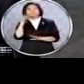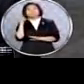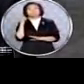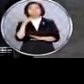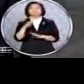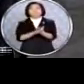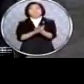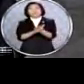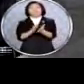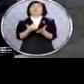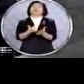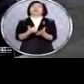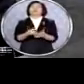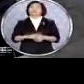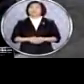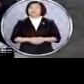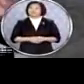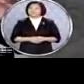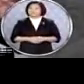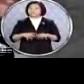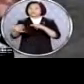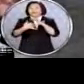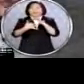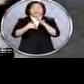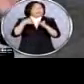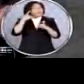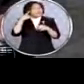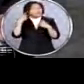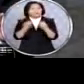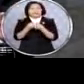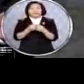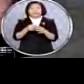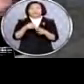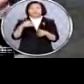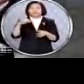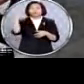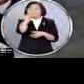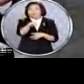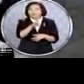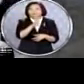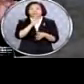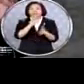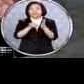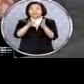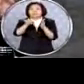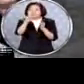给你们鼓掌。那就是说抹黑只是一时的，真